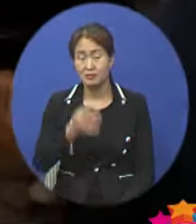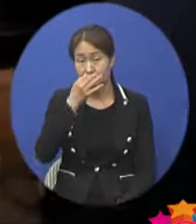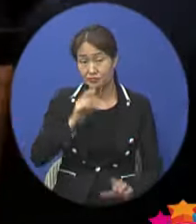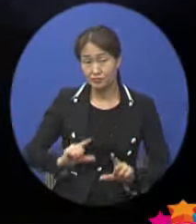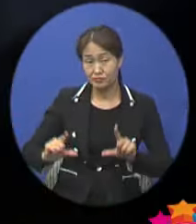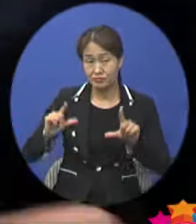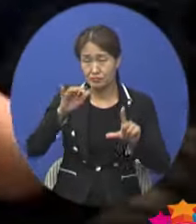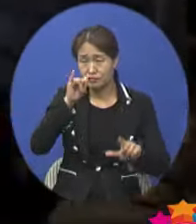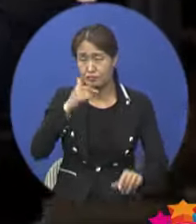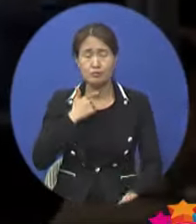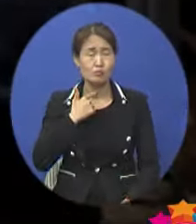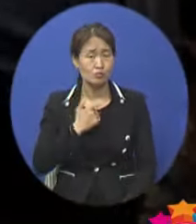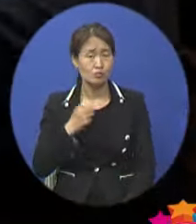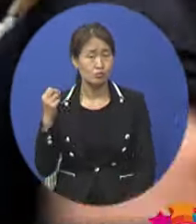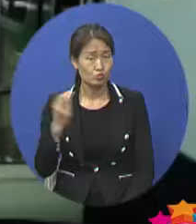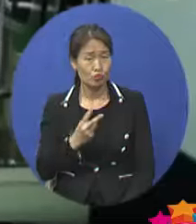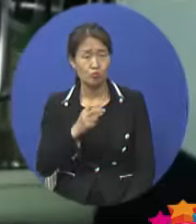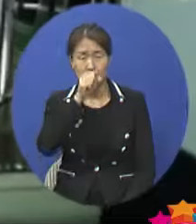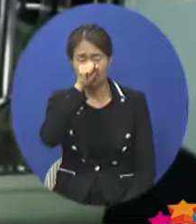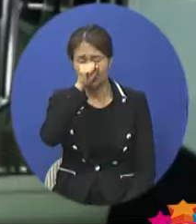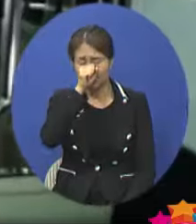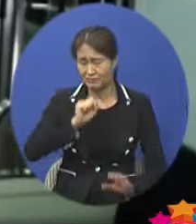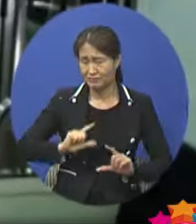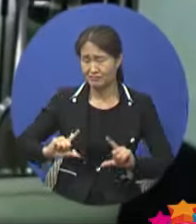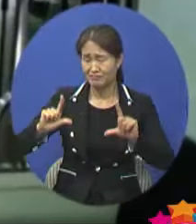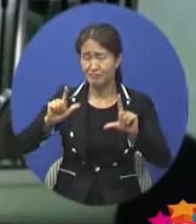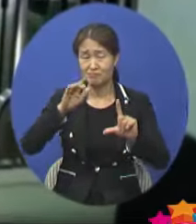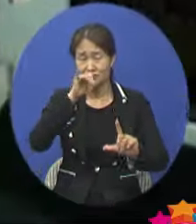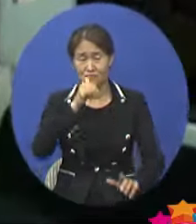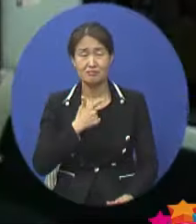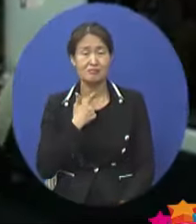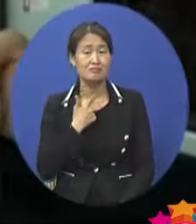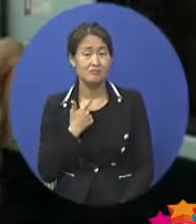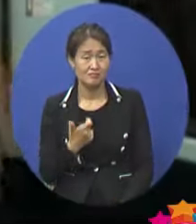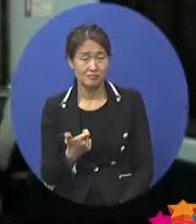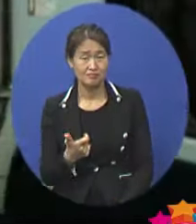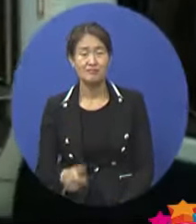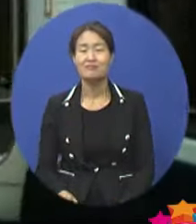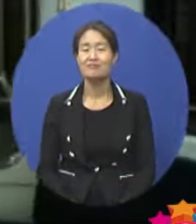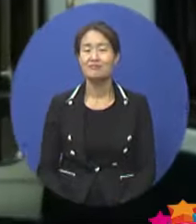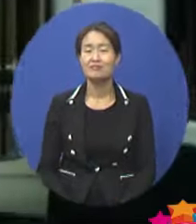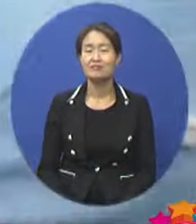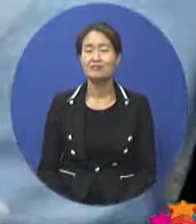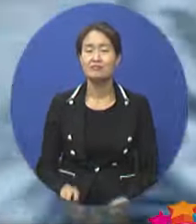힘든 날도 있었고 좋은 날도 있었다.